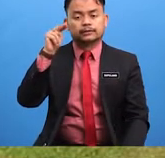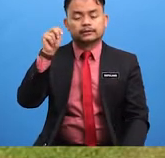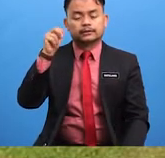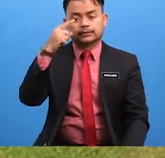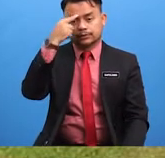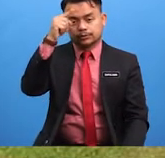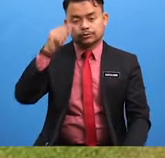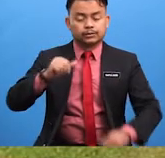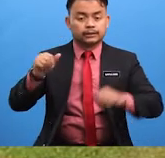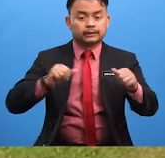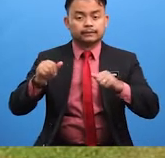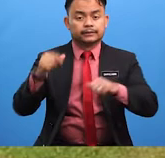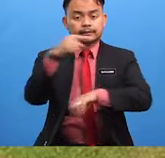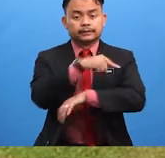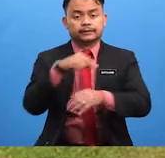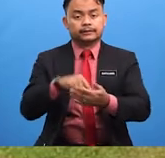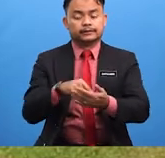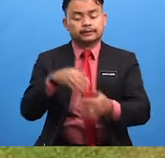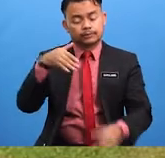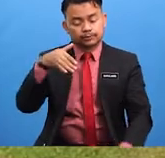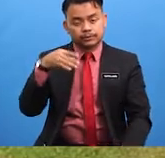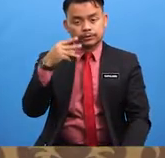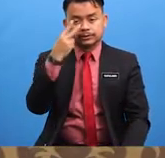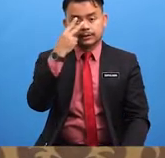lihat alat dan bahan yang digunakan.